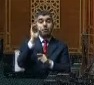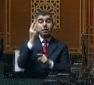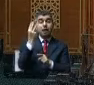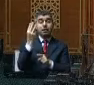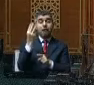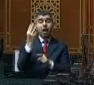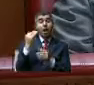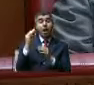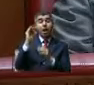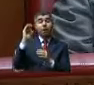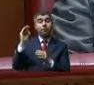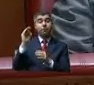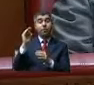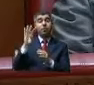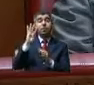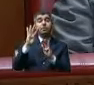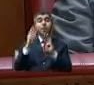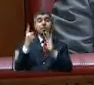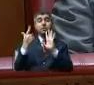103,871.